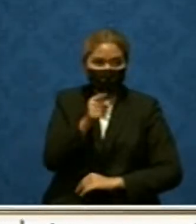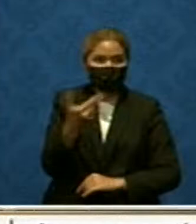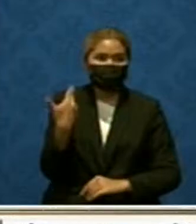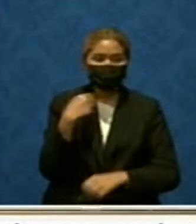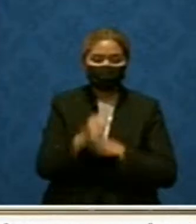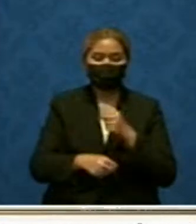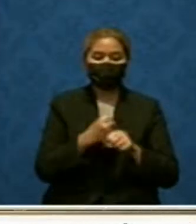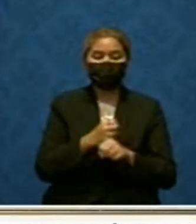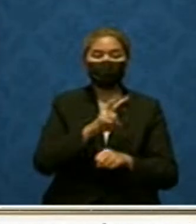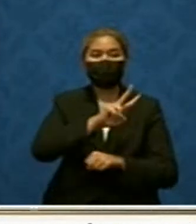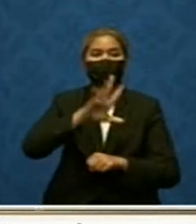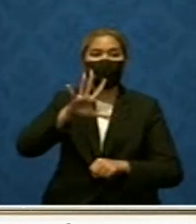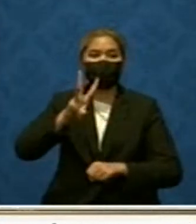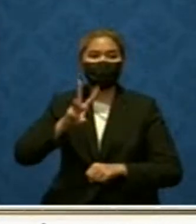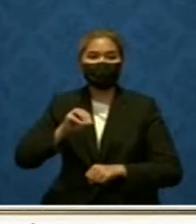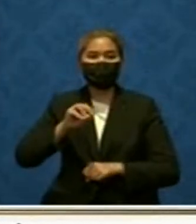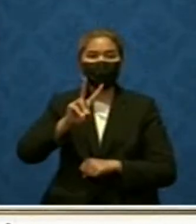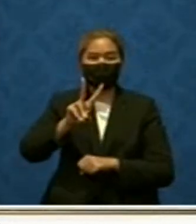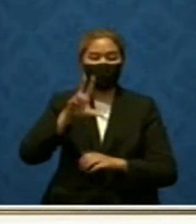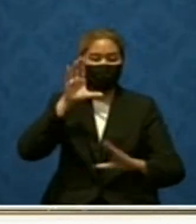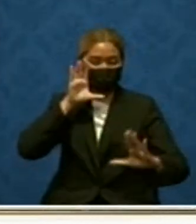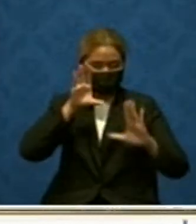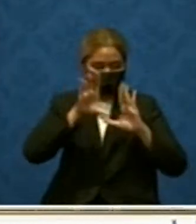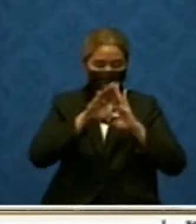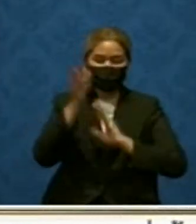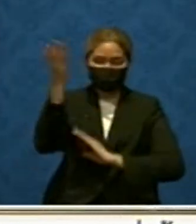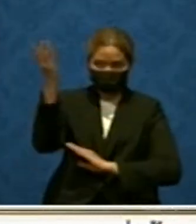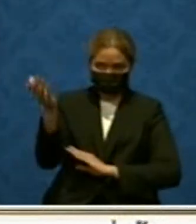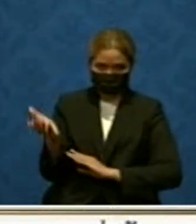2ภาพสุดท้าย